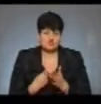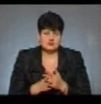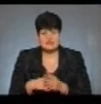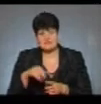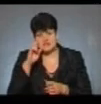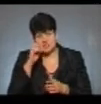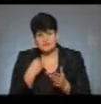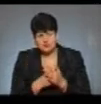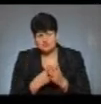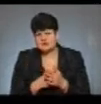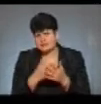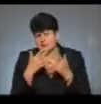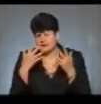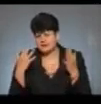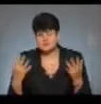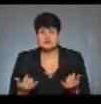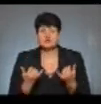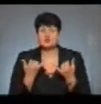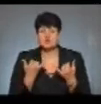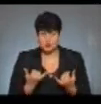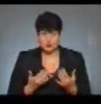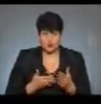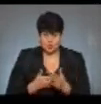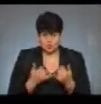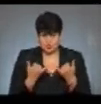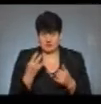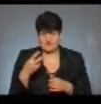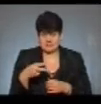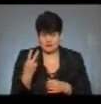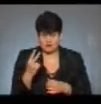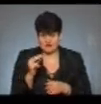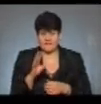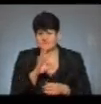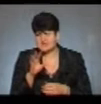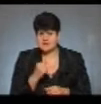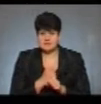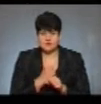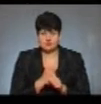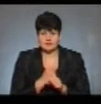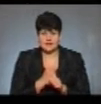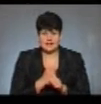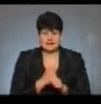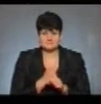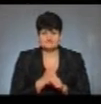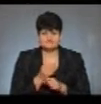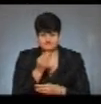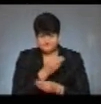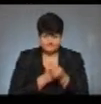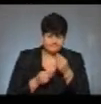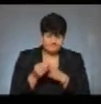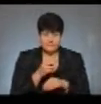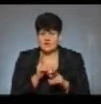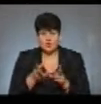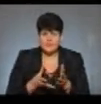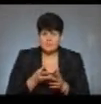державні бюджети і так далі. Сьогодні, чи до сьогодні, чи до 22 числа це все працювало десь в сіро, так, всі темно, ніхто не